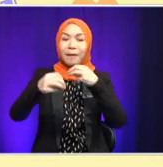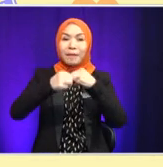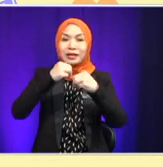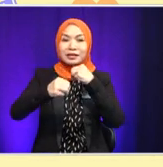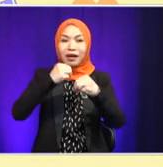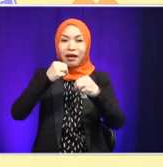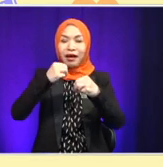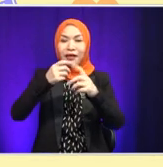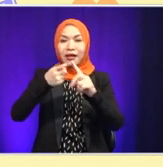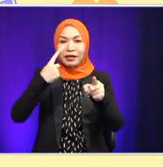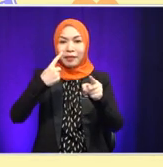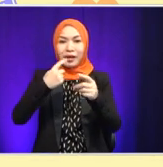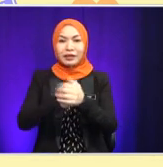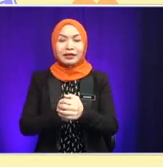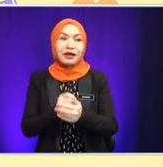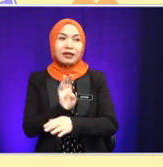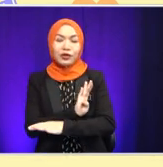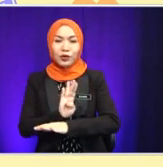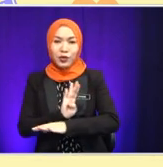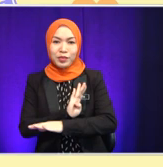ekonomi ya negara kita Oke